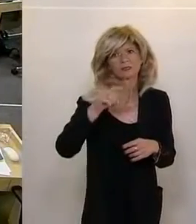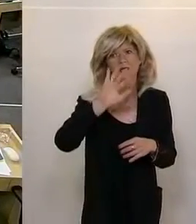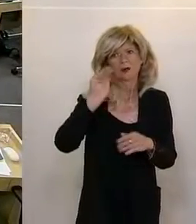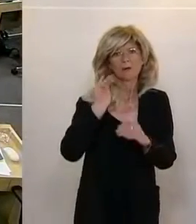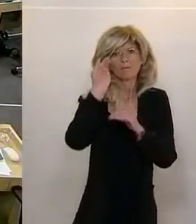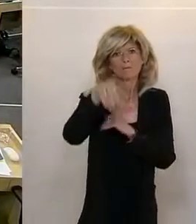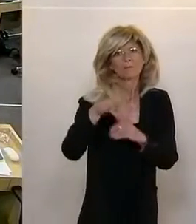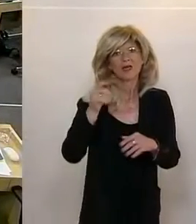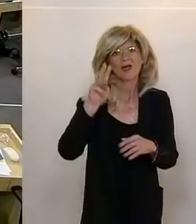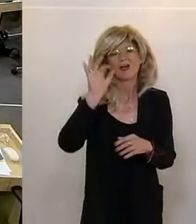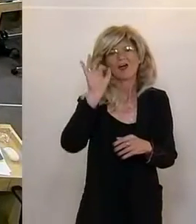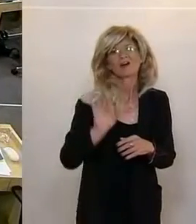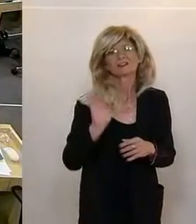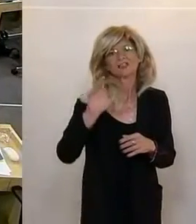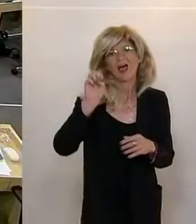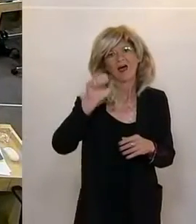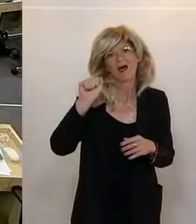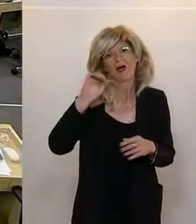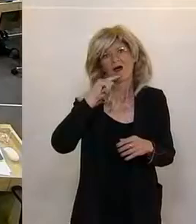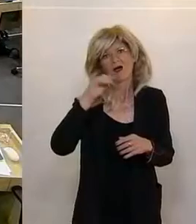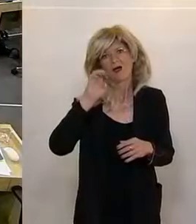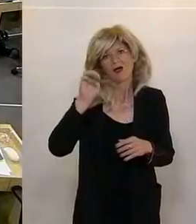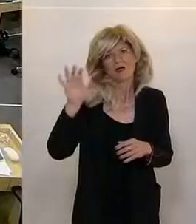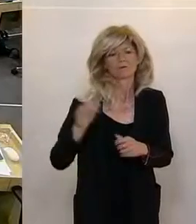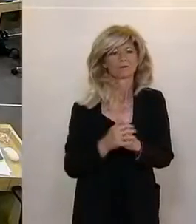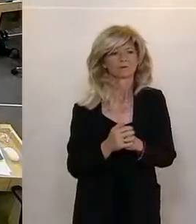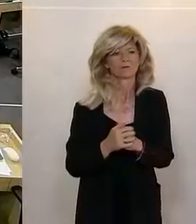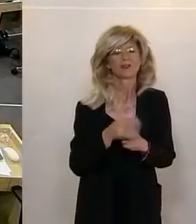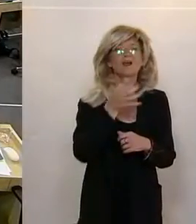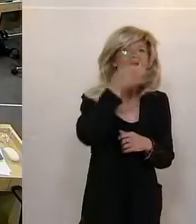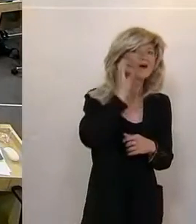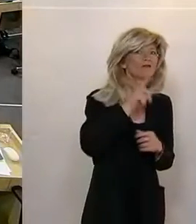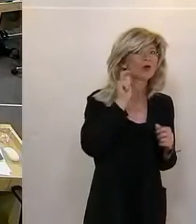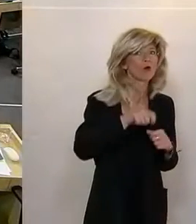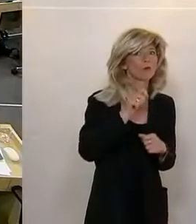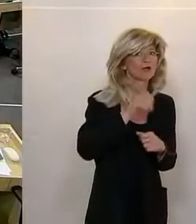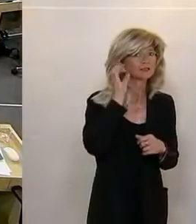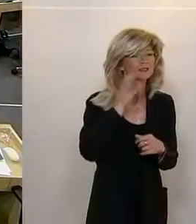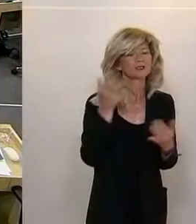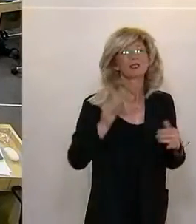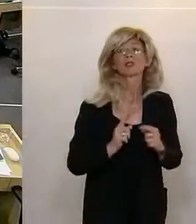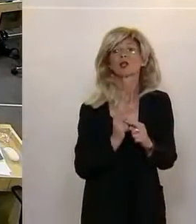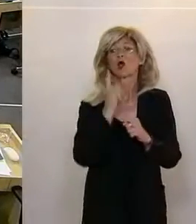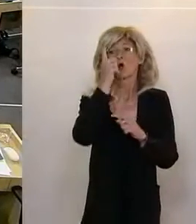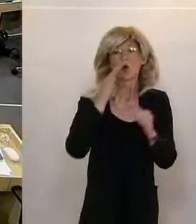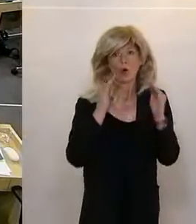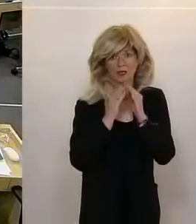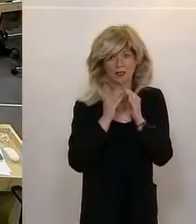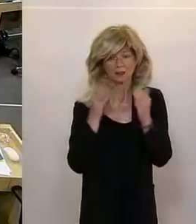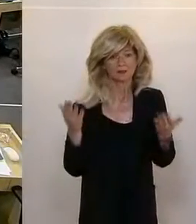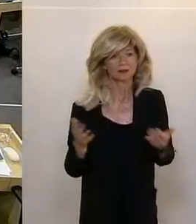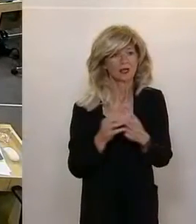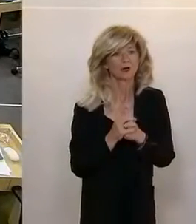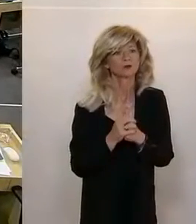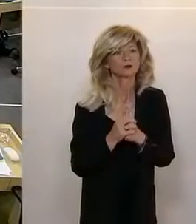Sie ist die Bildungssprecherin der NEOS. Hohes Haus, sehr geehrte Damen und Herren. Ja, die Regierungsvorlage